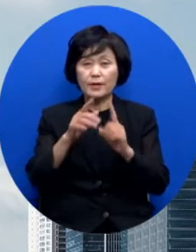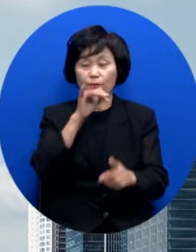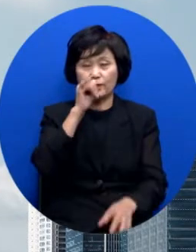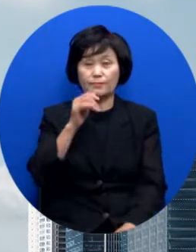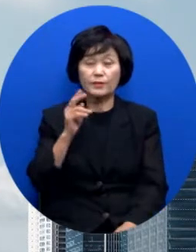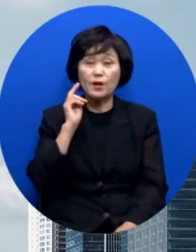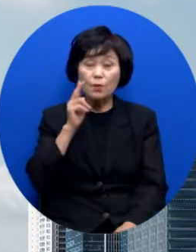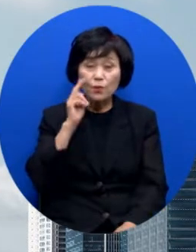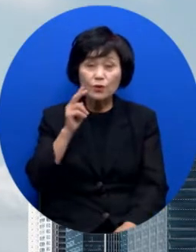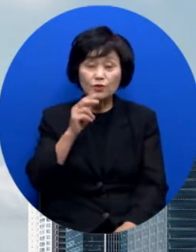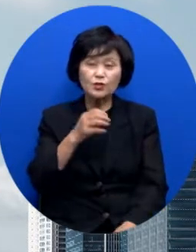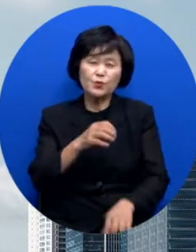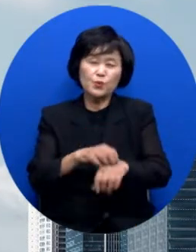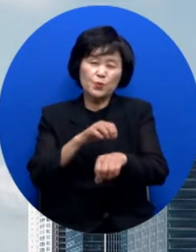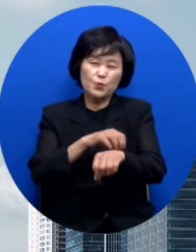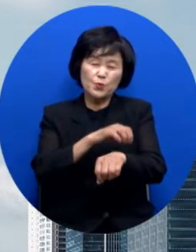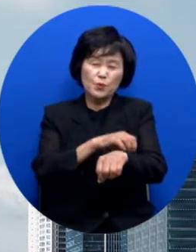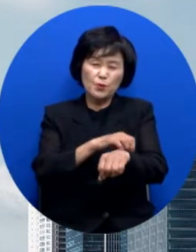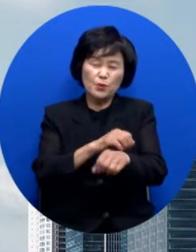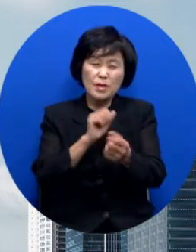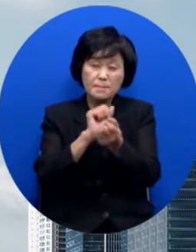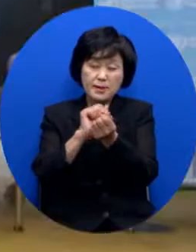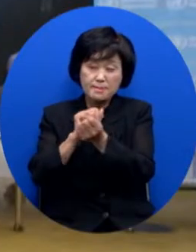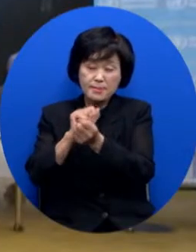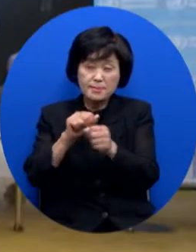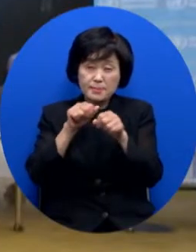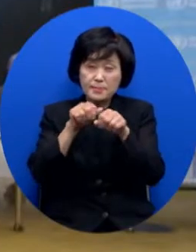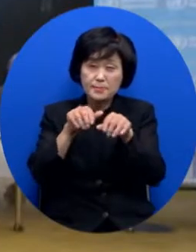원숭이 두창이 확산세를 이어가고 있습니다.